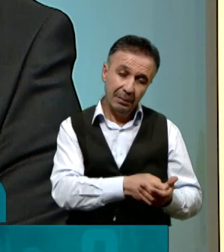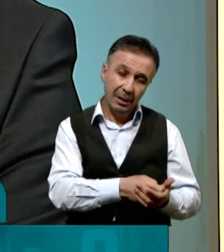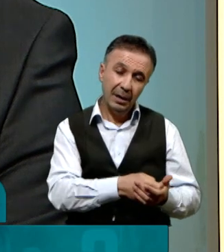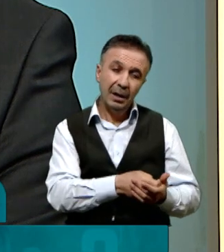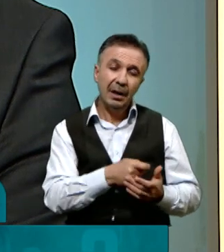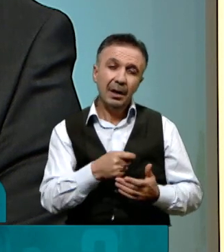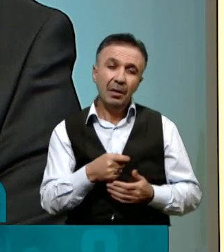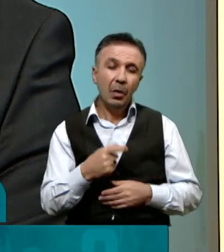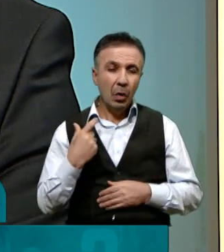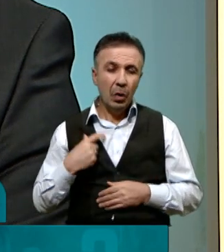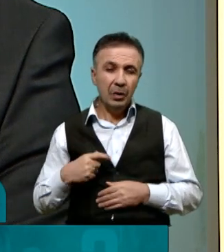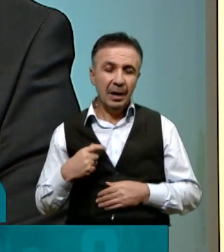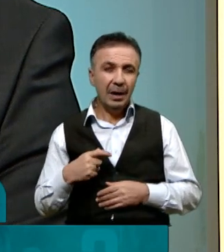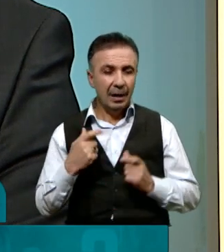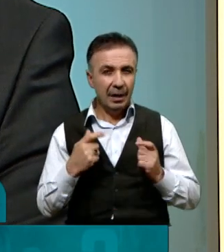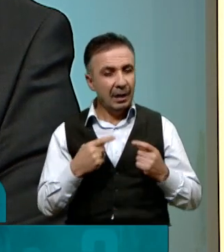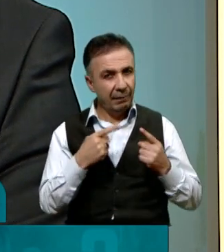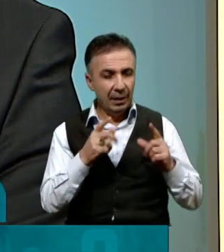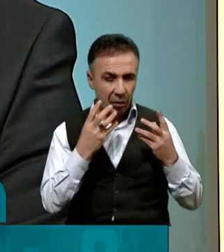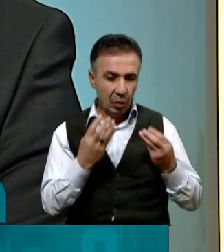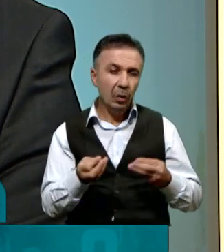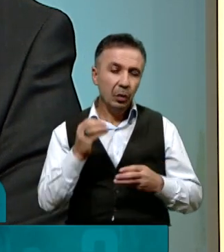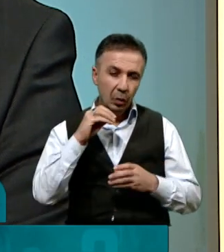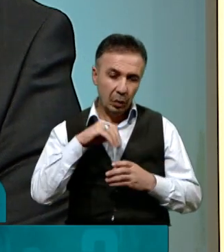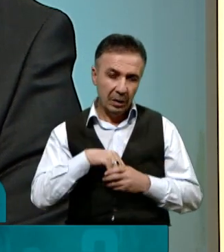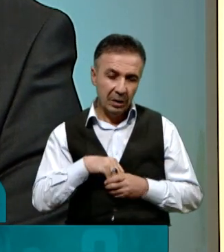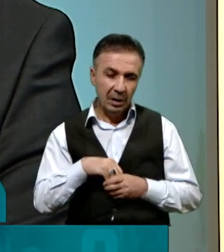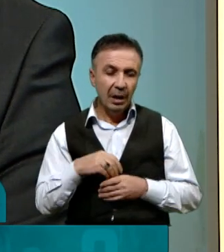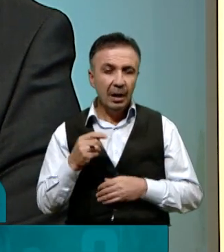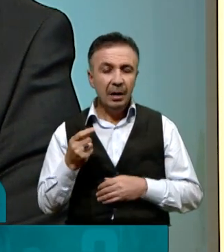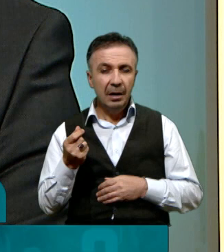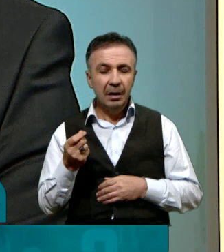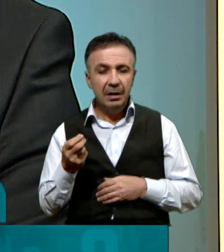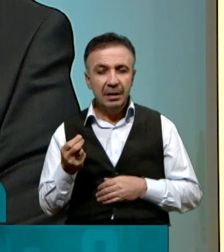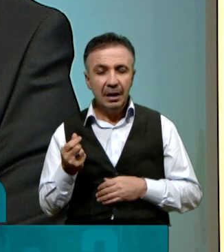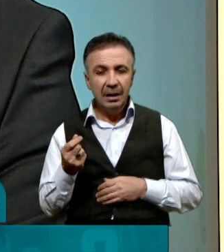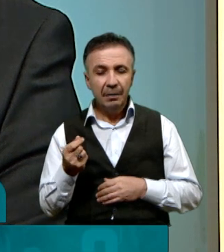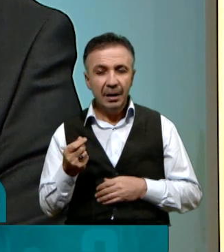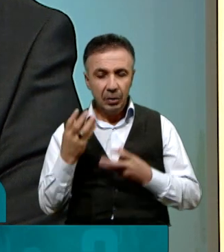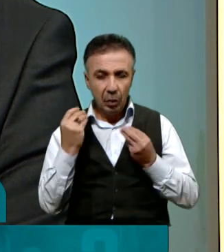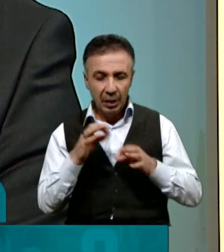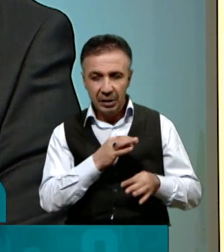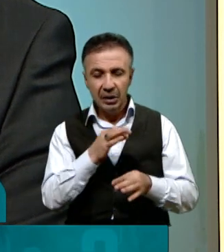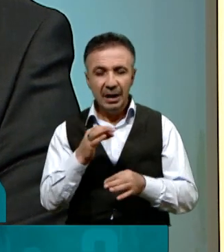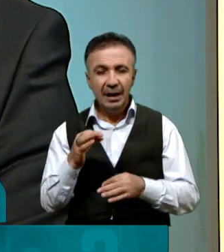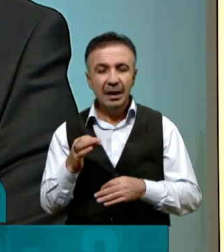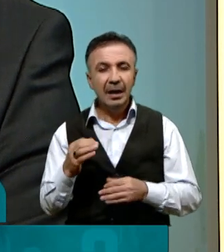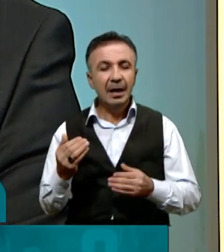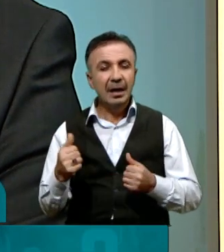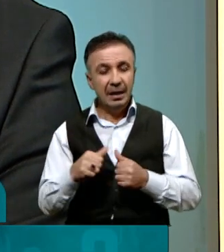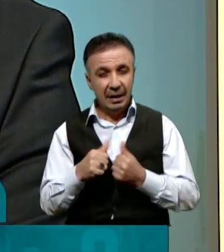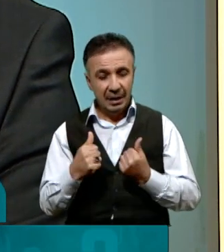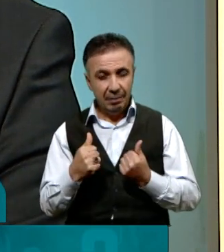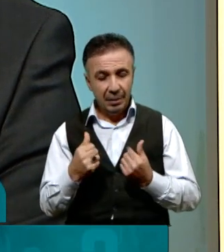uygulamaların özel ödeme yerleri farklı olduğundan dolayı varlıklı olan insanlar yetim de olsa, öksüz de olsa, dul da olsa